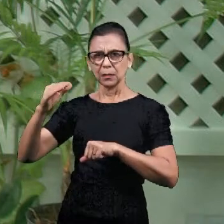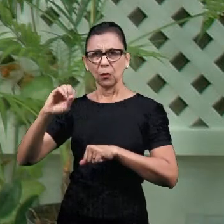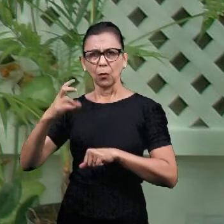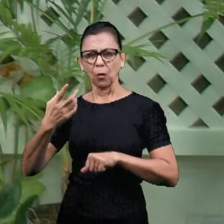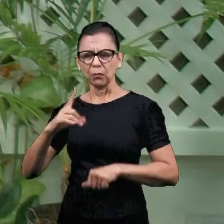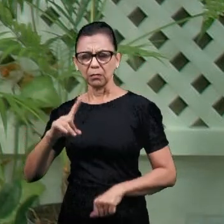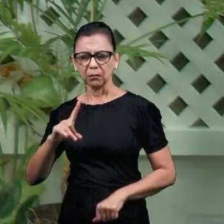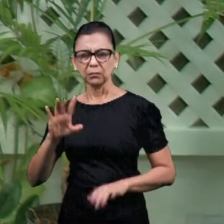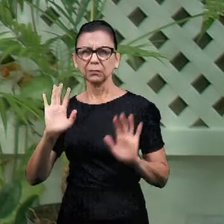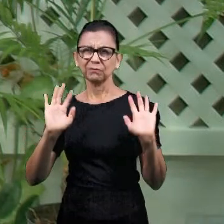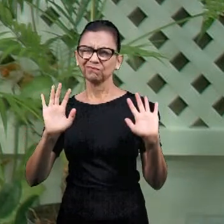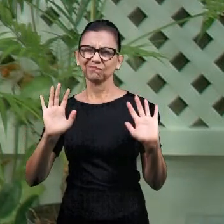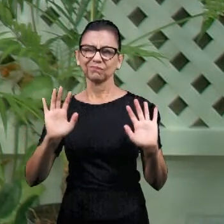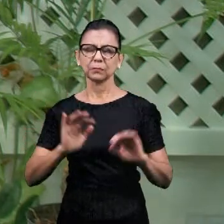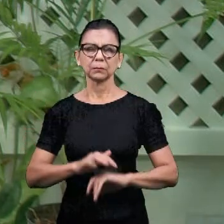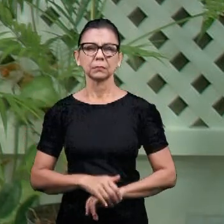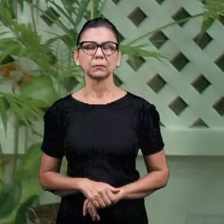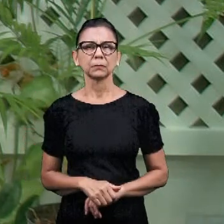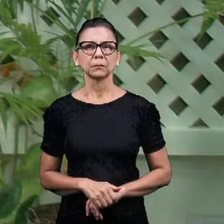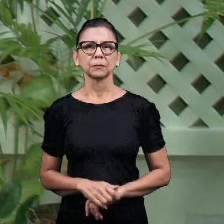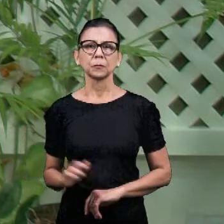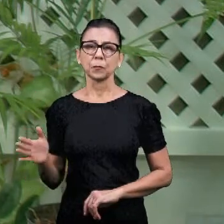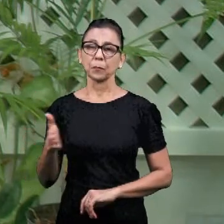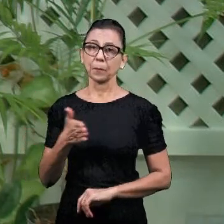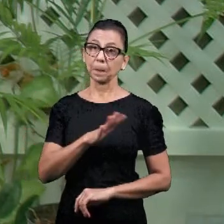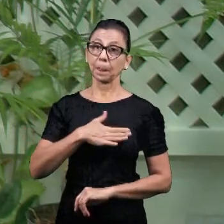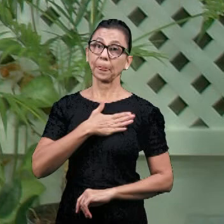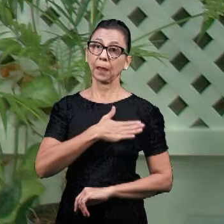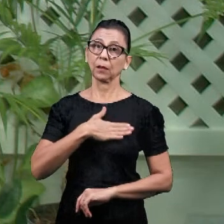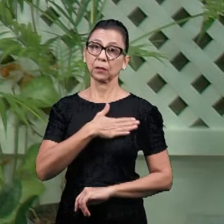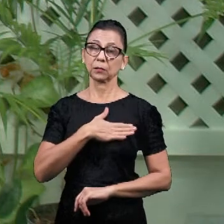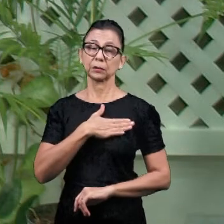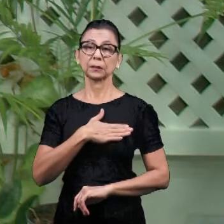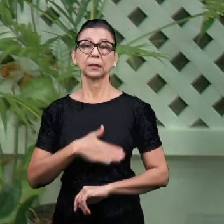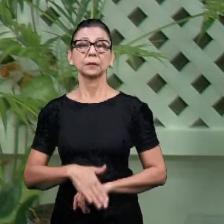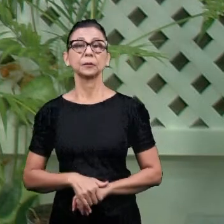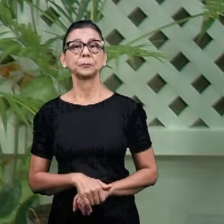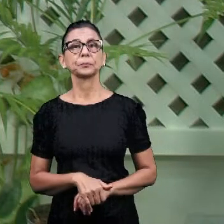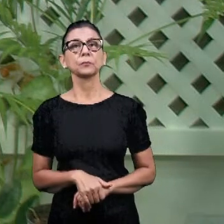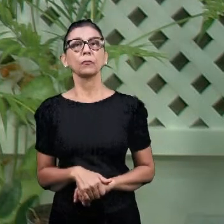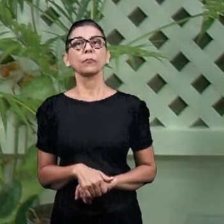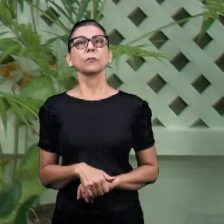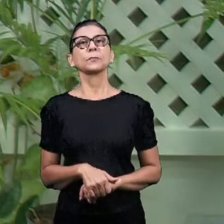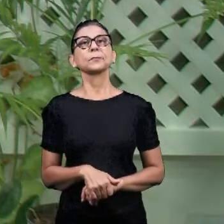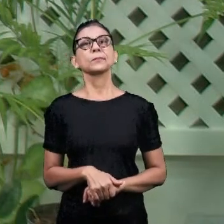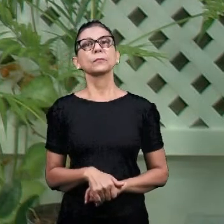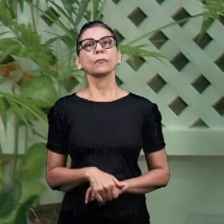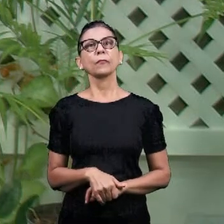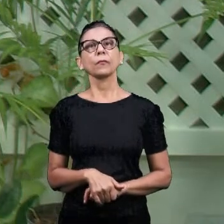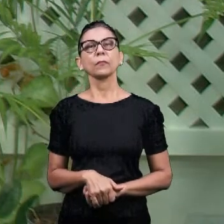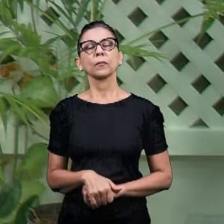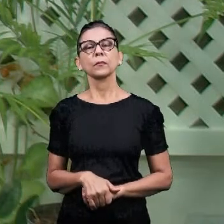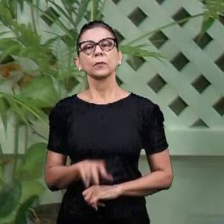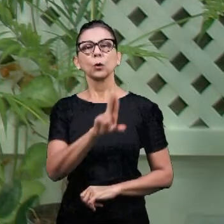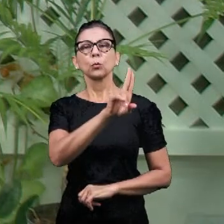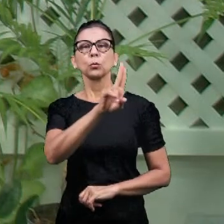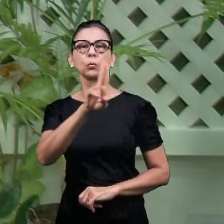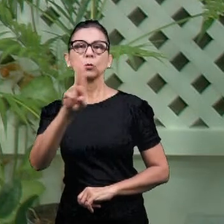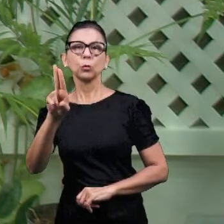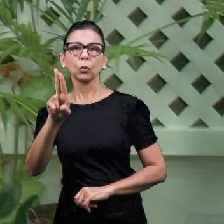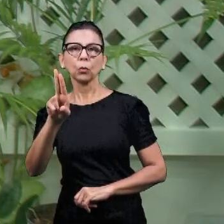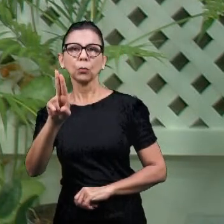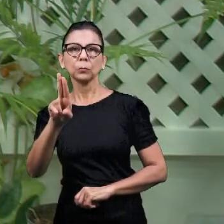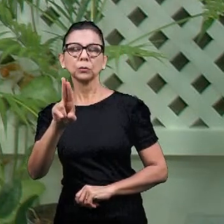possible. Et j'aimerais de souligner ici le nom d'un frère à